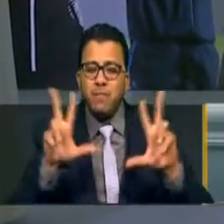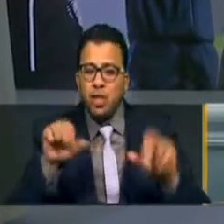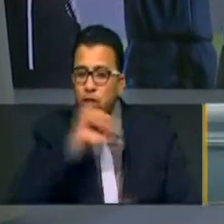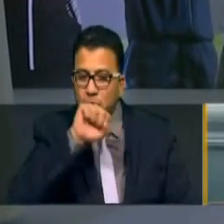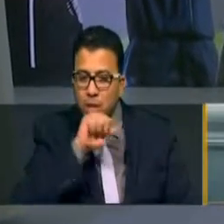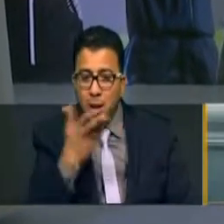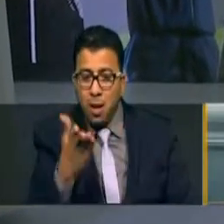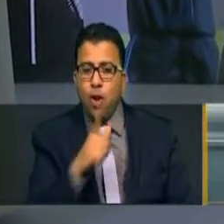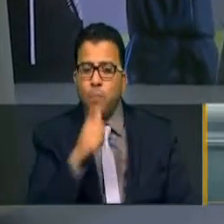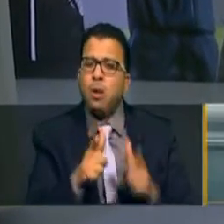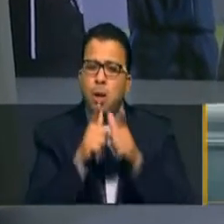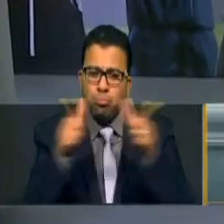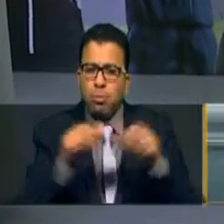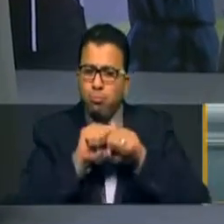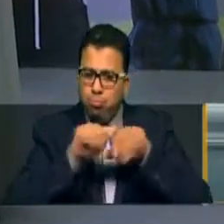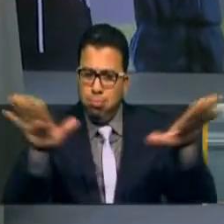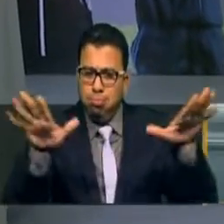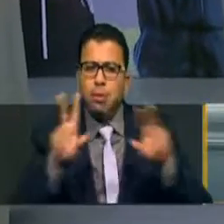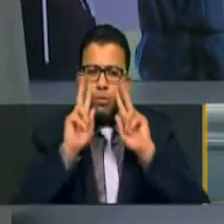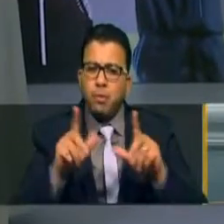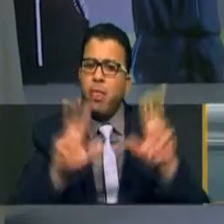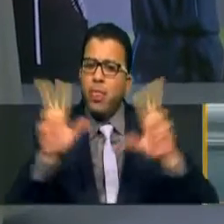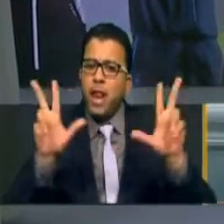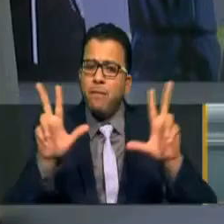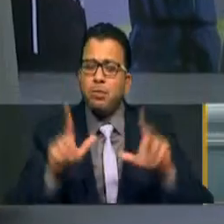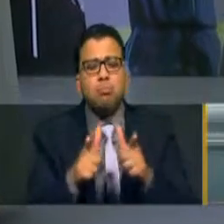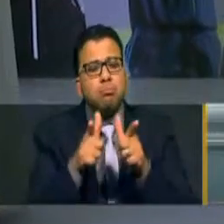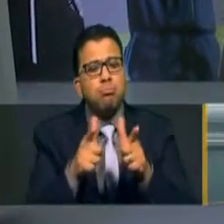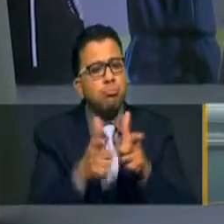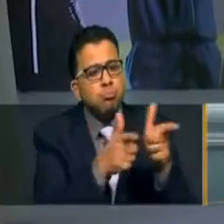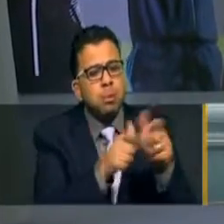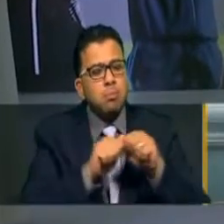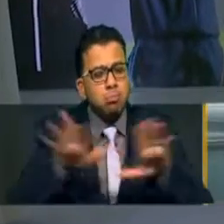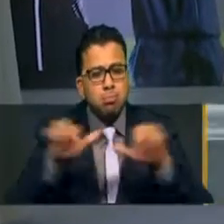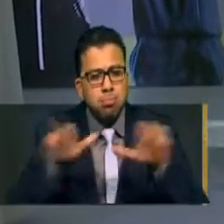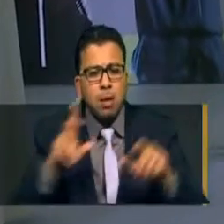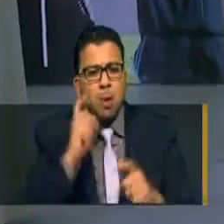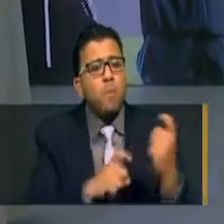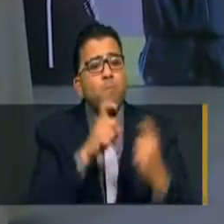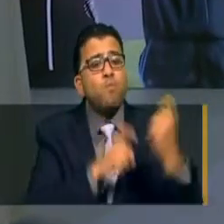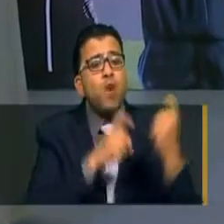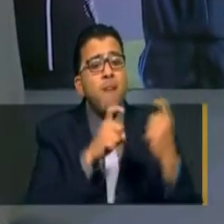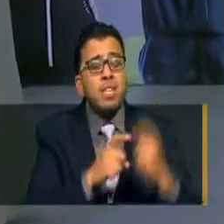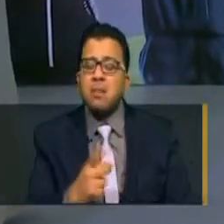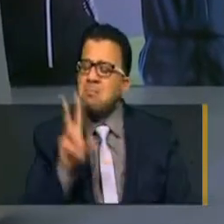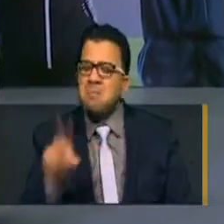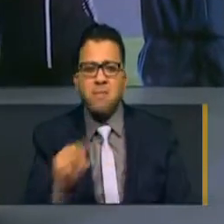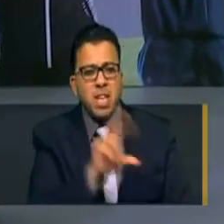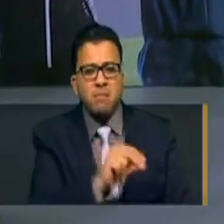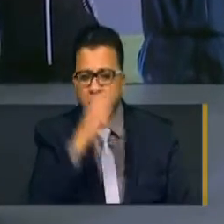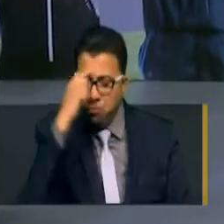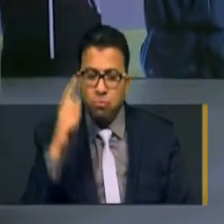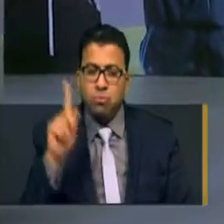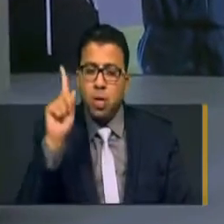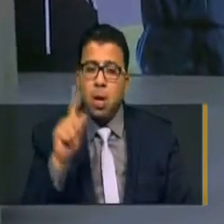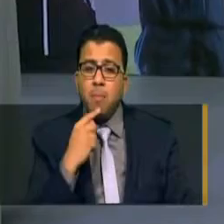إن شاء الله راح تنقل الكثير من الفعاليات المصاحبة بالإضافة إلى المنافسات نفسها إن شاء الله، بحيث